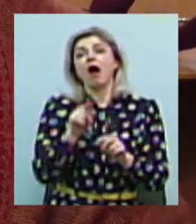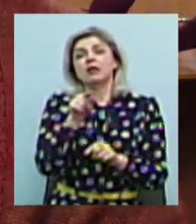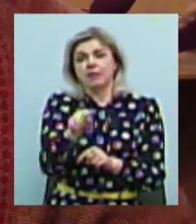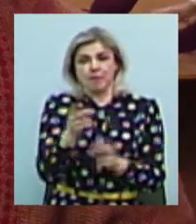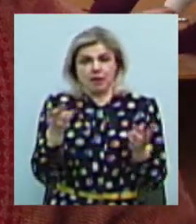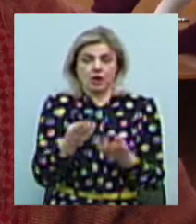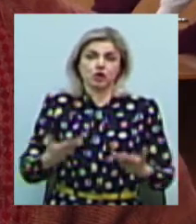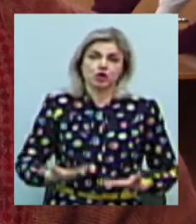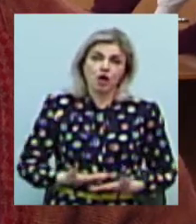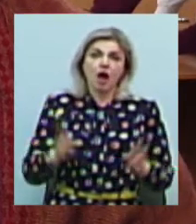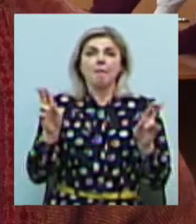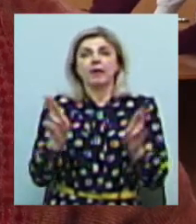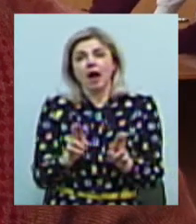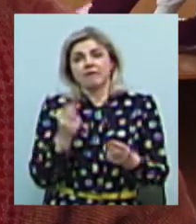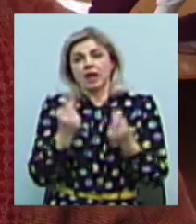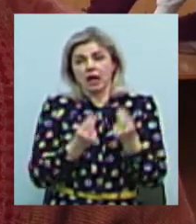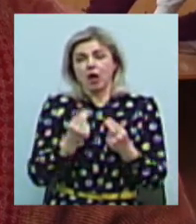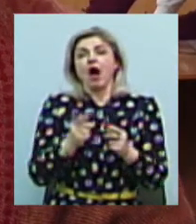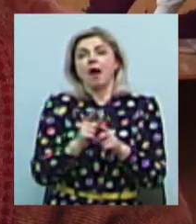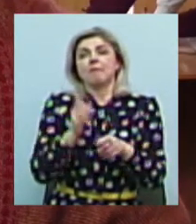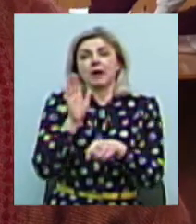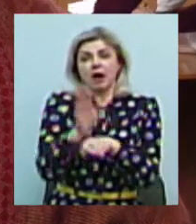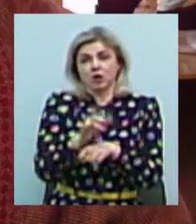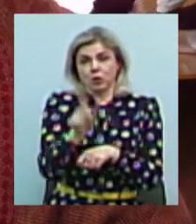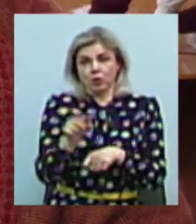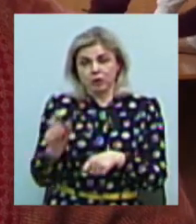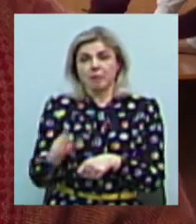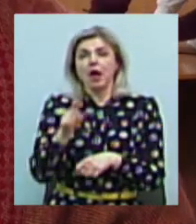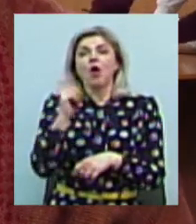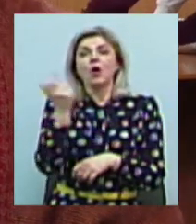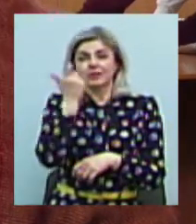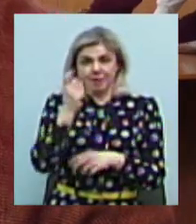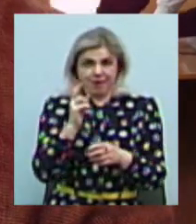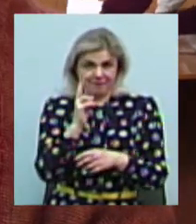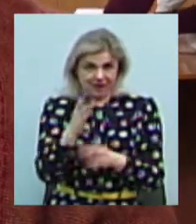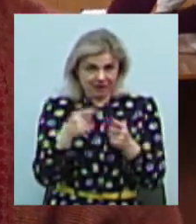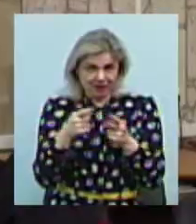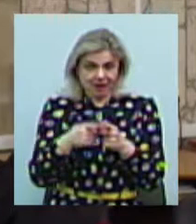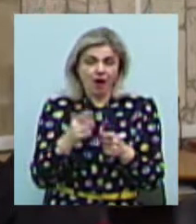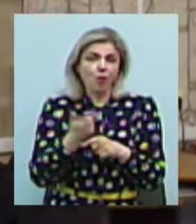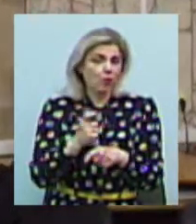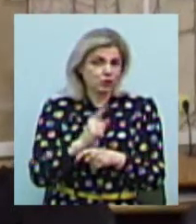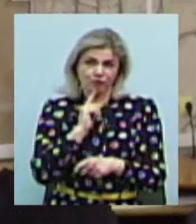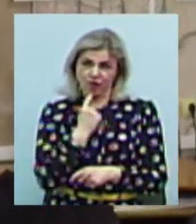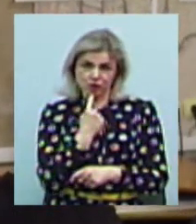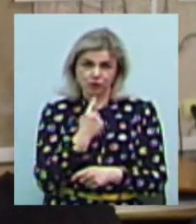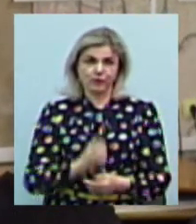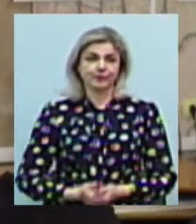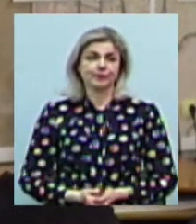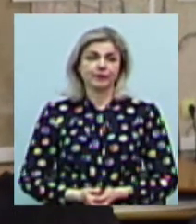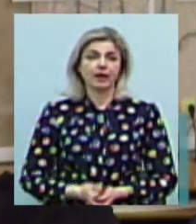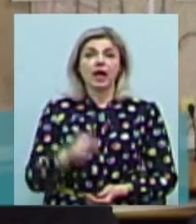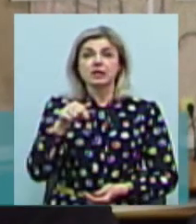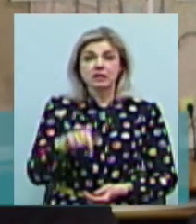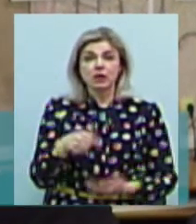потрібно жити. Правила гри диктуються людьми, тобто квартироздавачами. Ну, це дуже важко. Тут вже третій